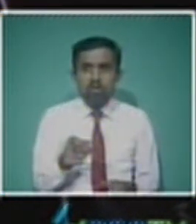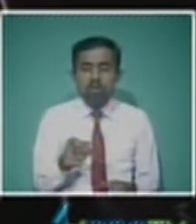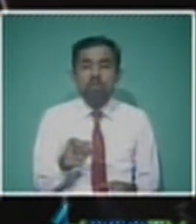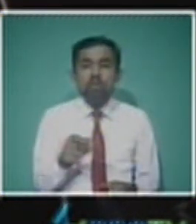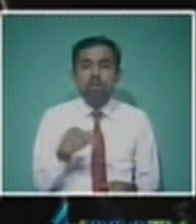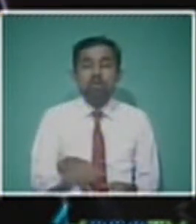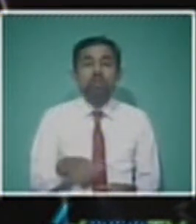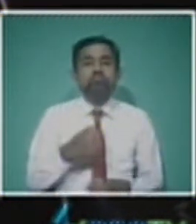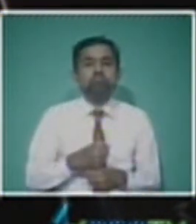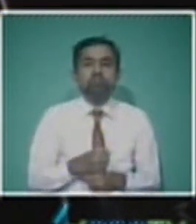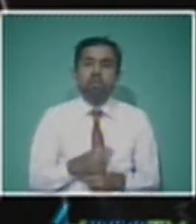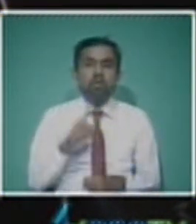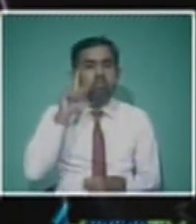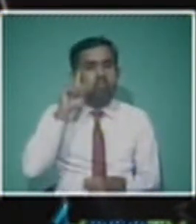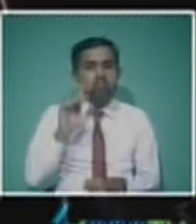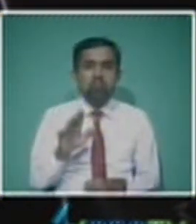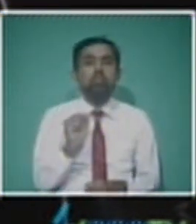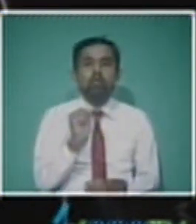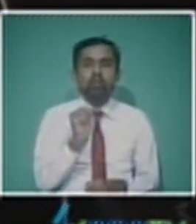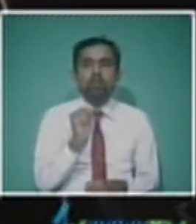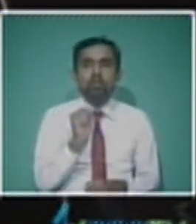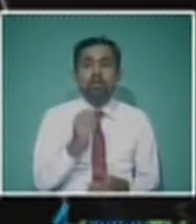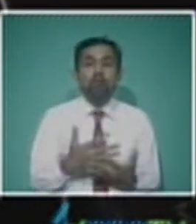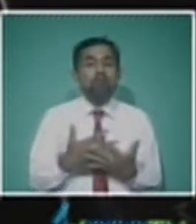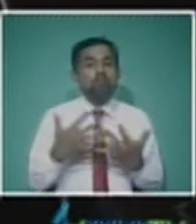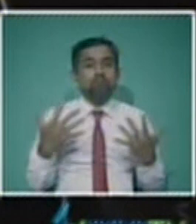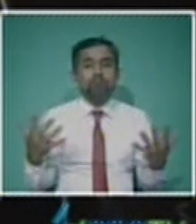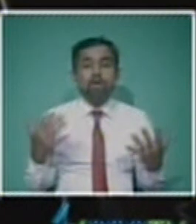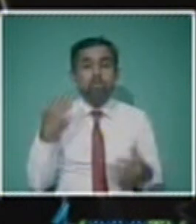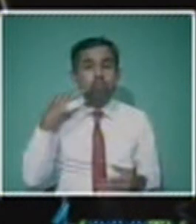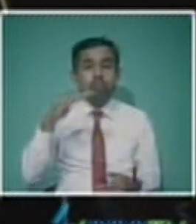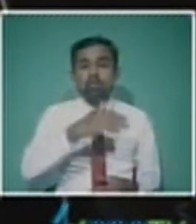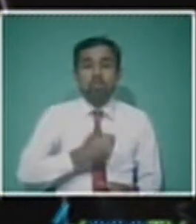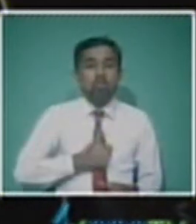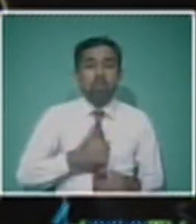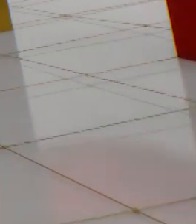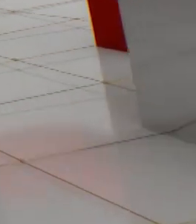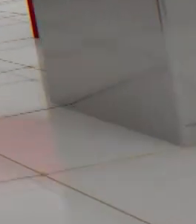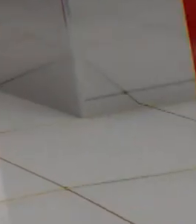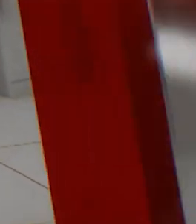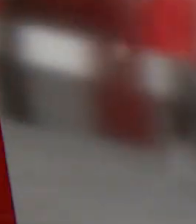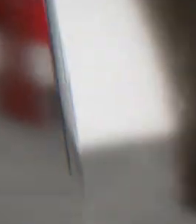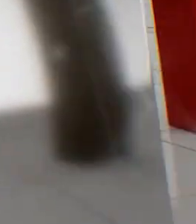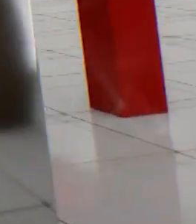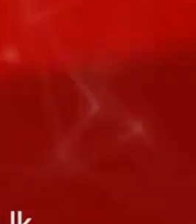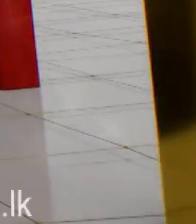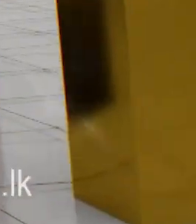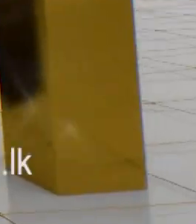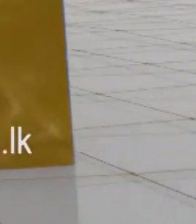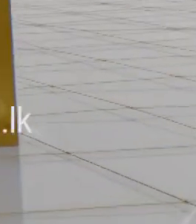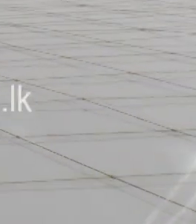එහෙනම් ආණ්ඩුවට බලාපොරොත්තු වෙන්න වෙන්නේ විශාල ජනතා කැළඹීමක් විතරයි.